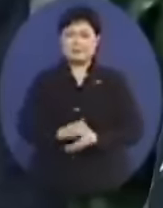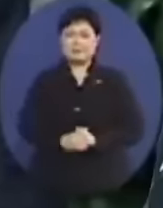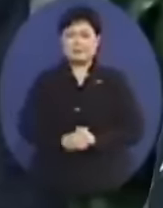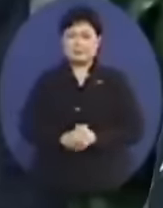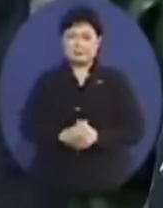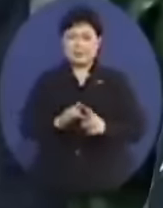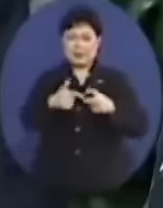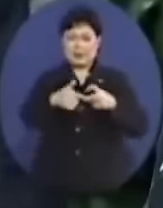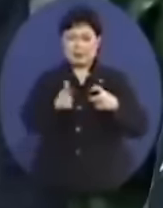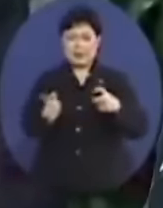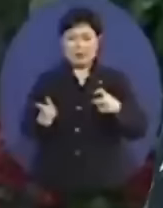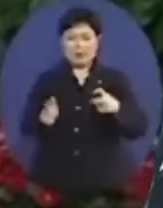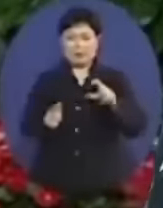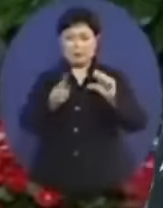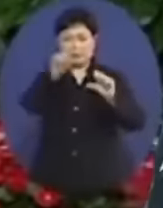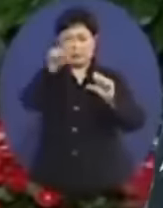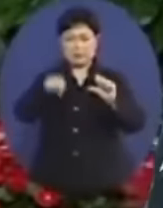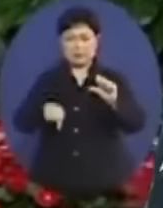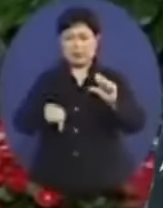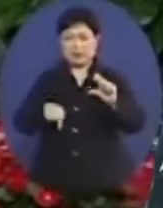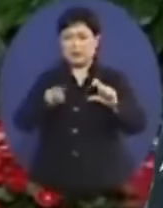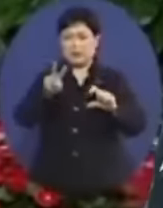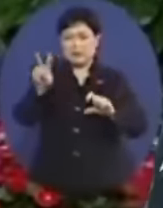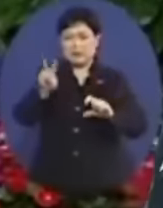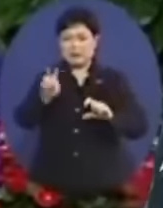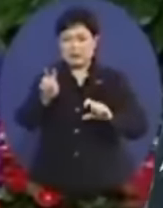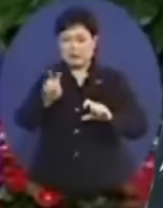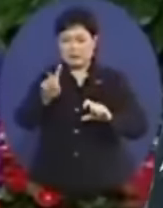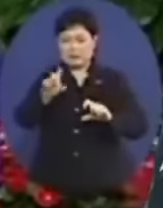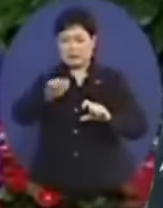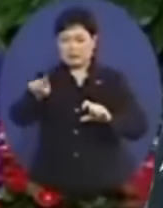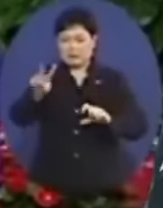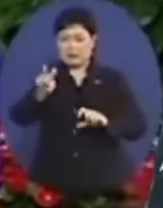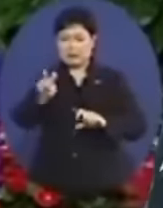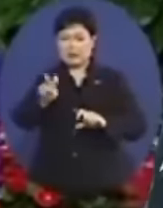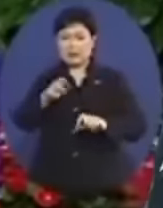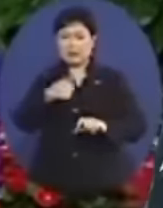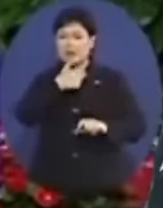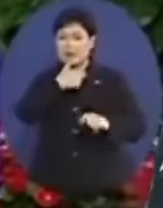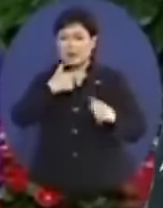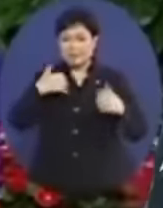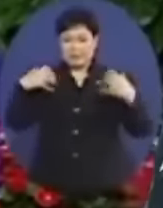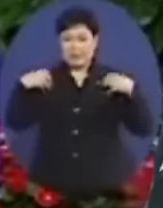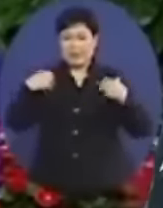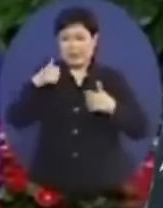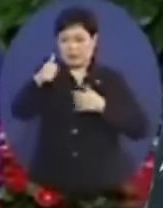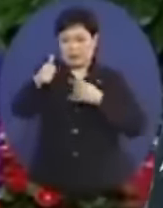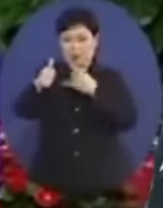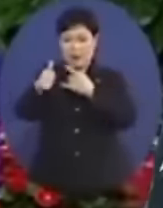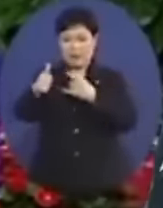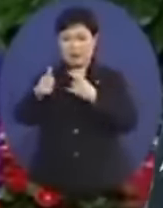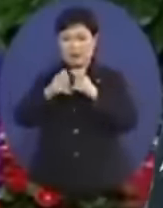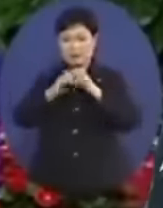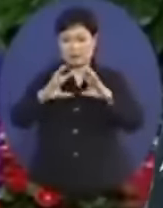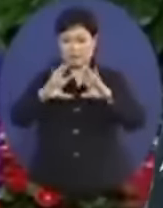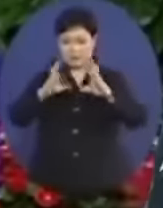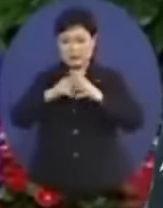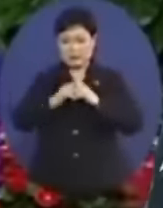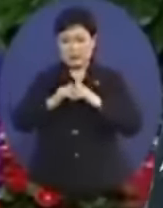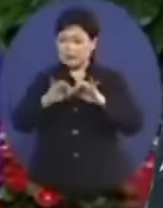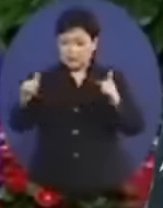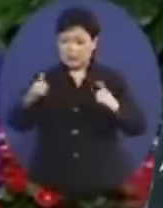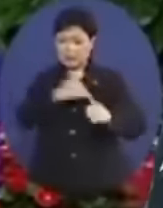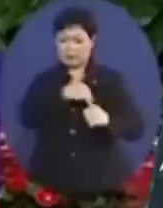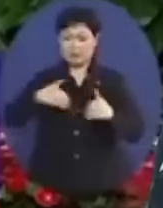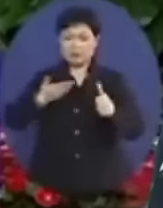마가복음 15장 15절 20절에 보면 라도가 무리에게 만족을 주고자 하여 바라바는 놓아주고 예수는 채찍질하고 십자가에